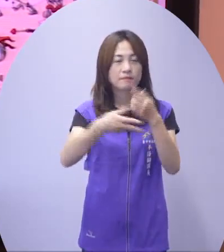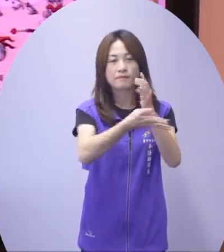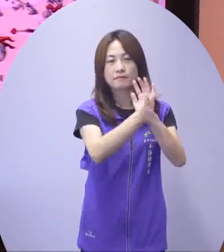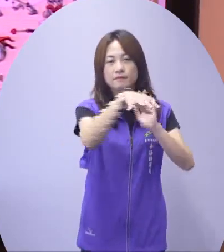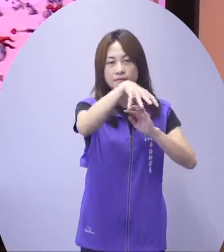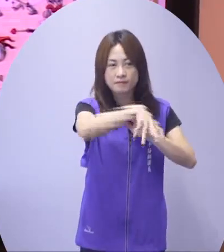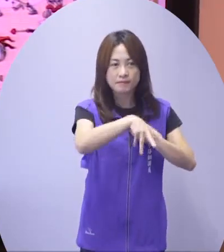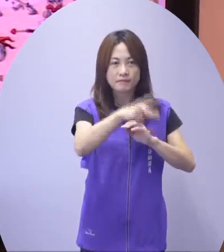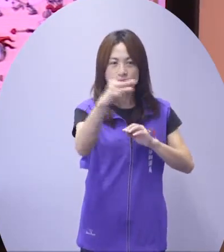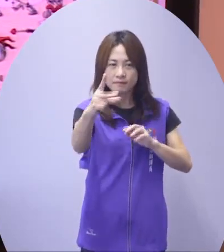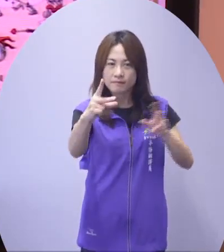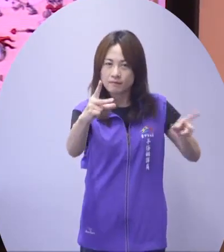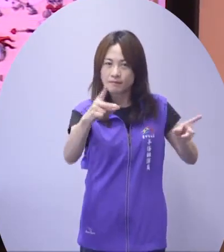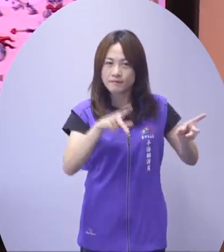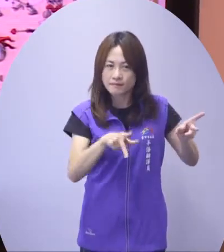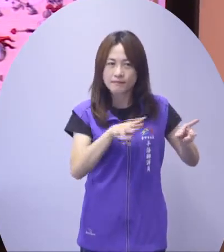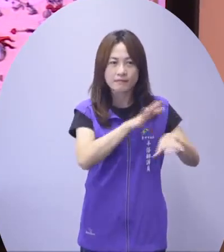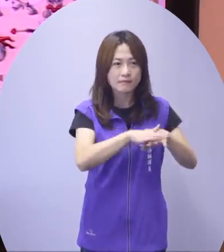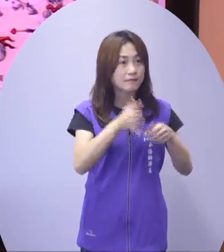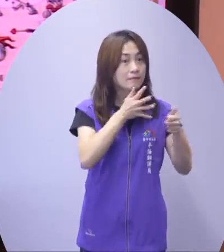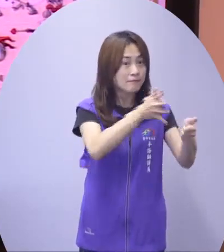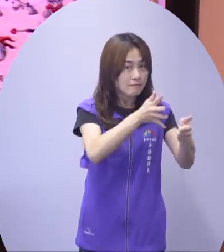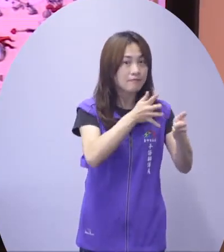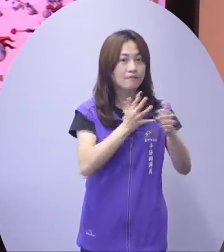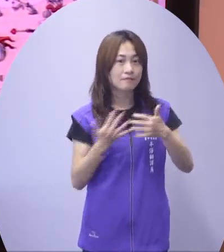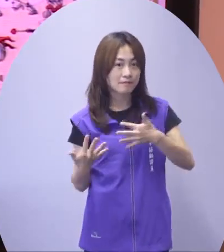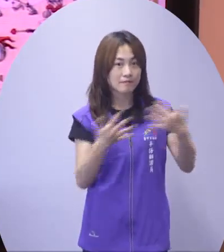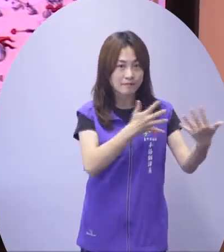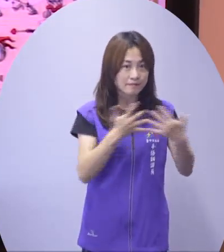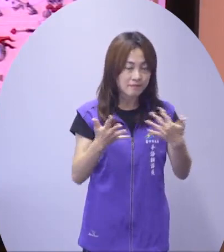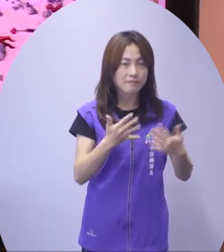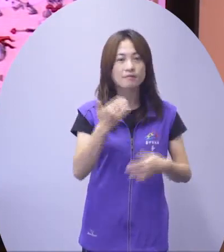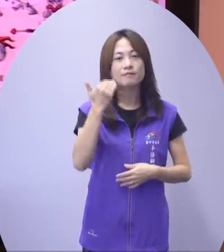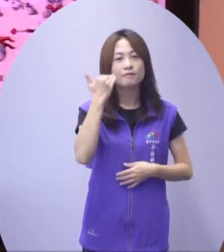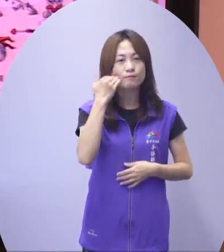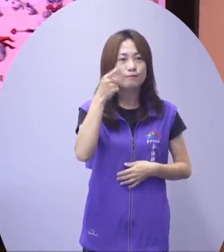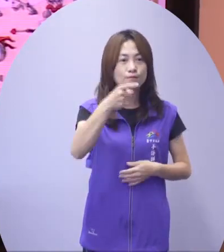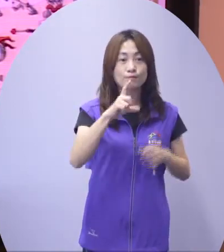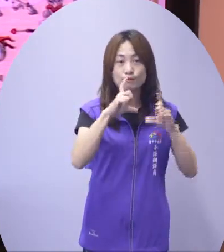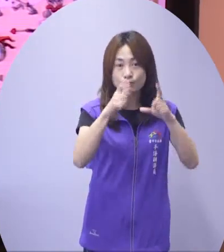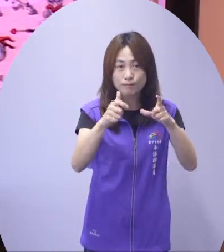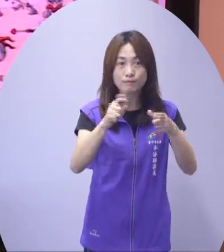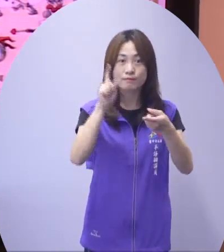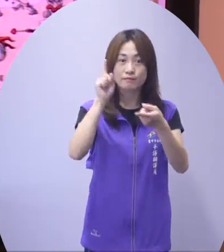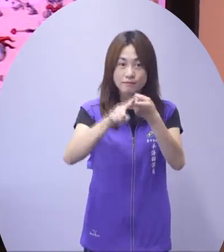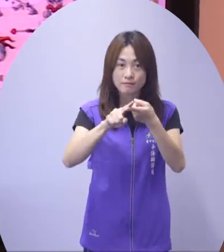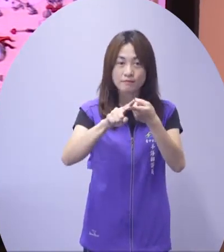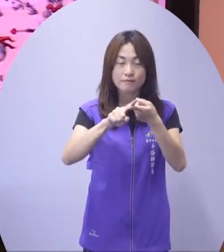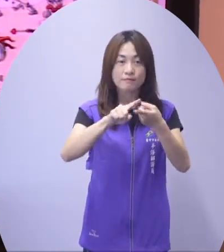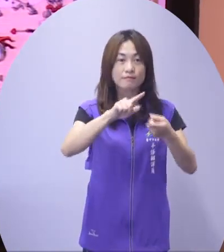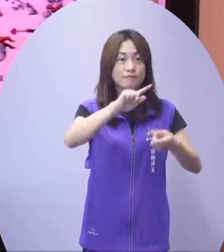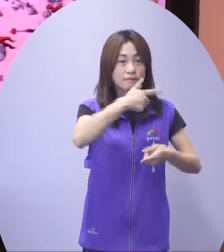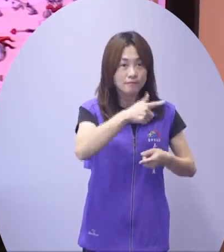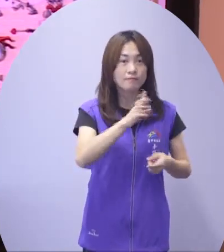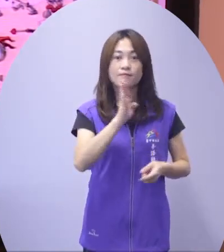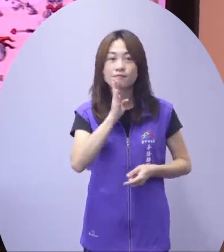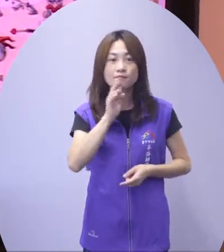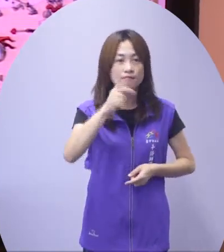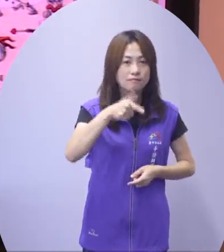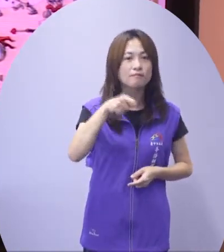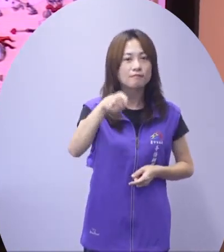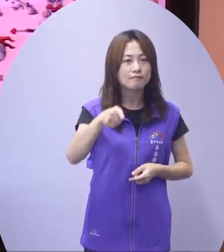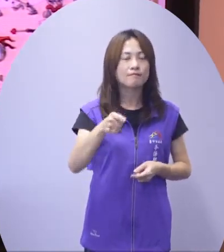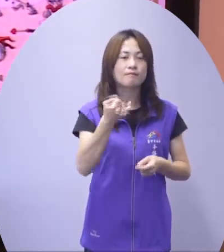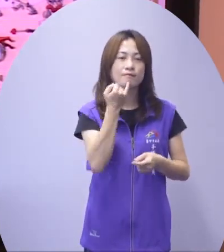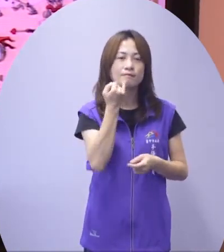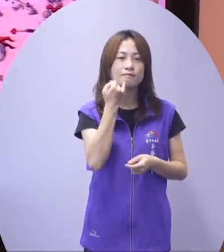得你认识你自己吗？是或不是？当你选择了不同的答案，就会引领你走向不同的道路。那么柴郡